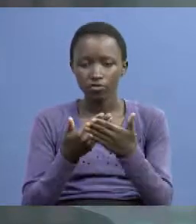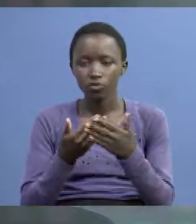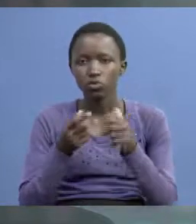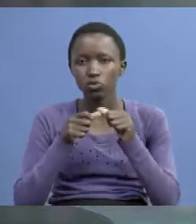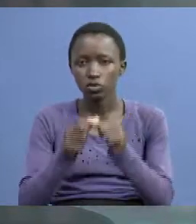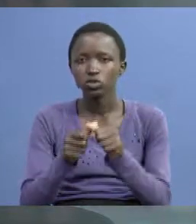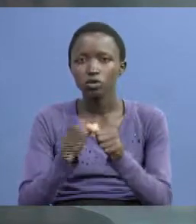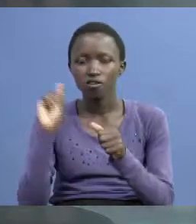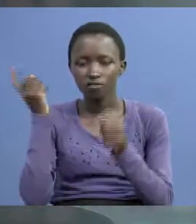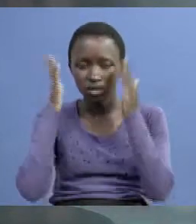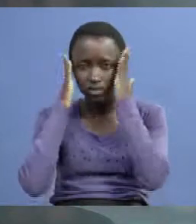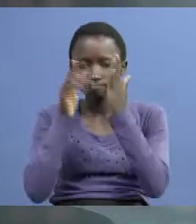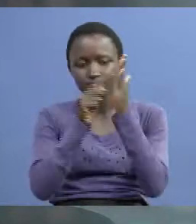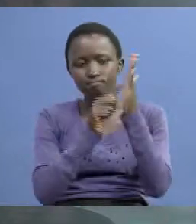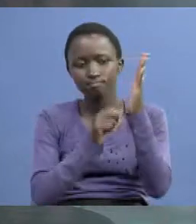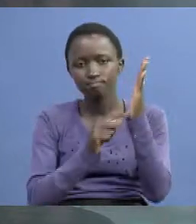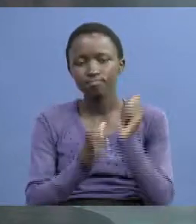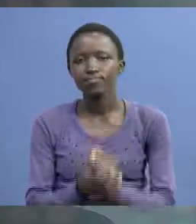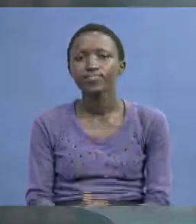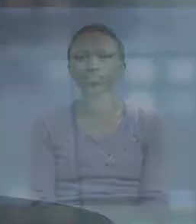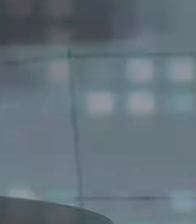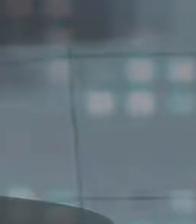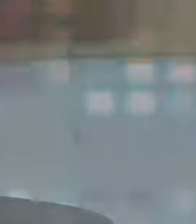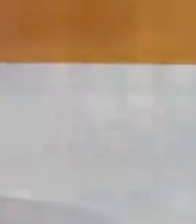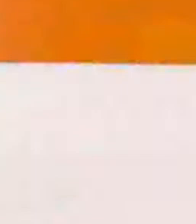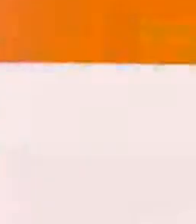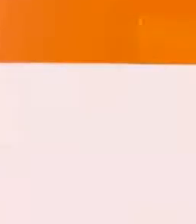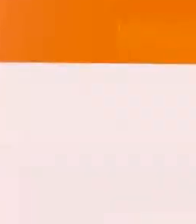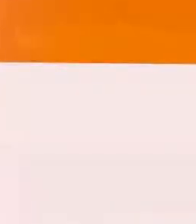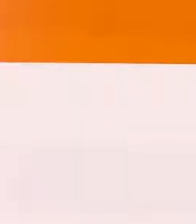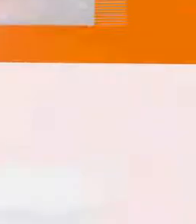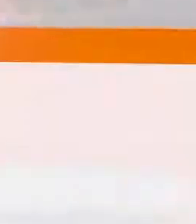kuzamia taarifa kamili kwanza tuangazie vidokezo.